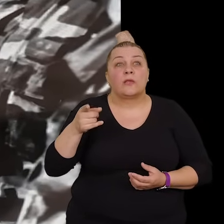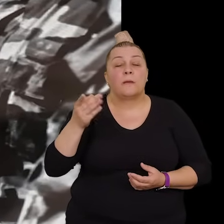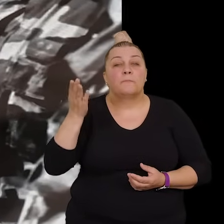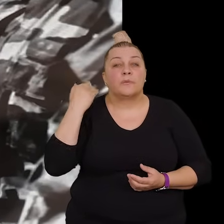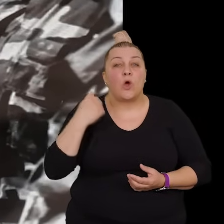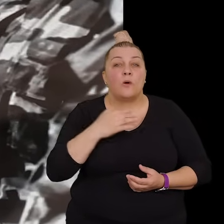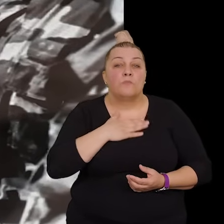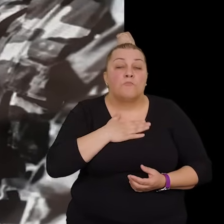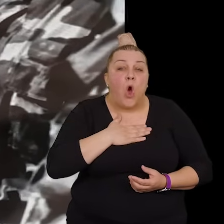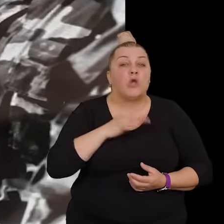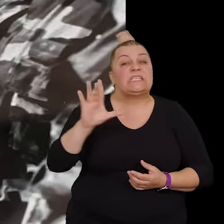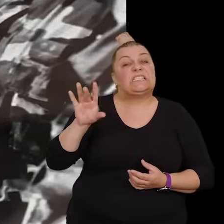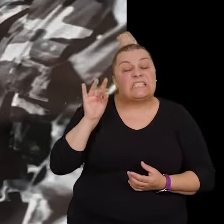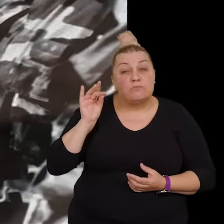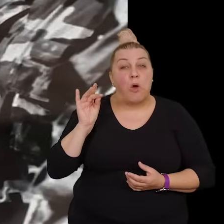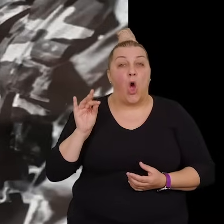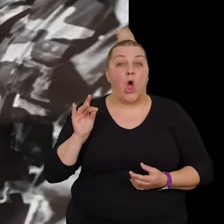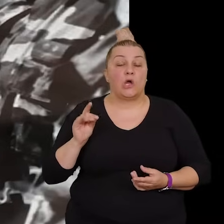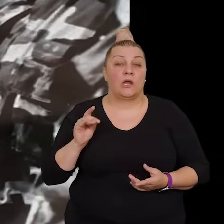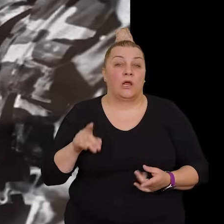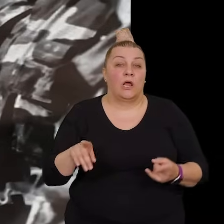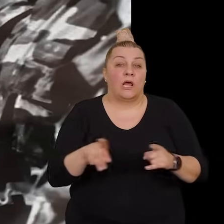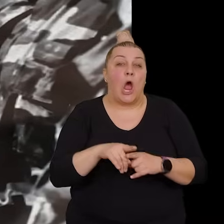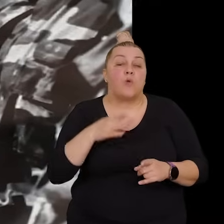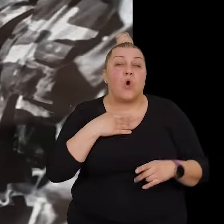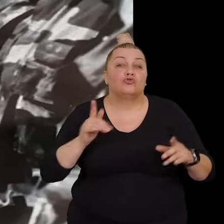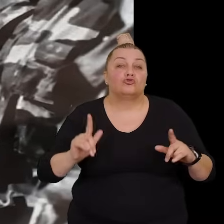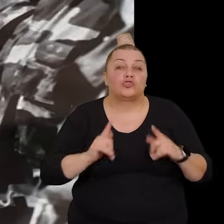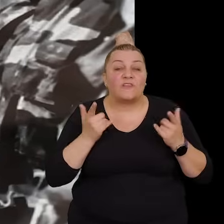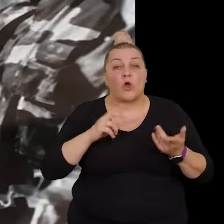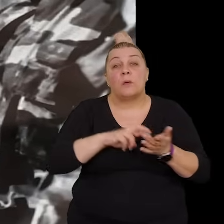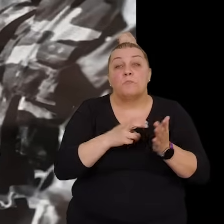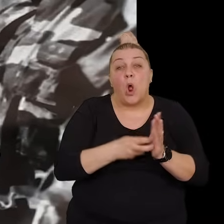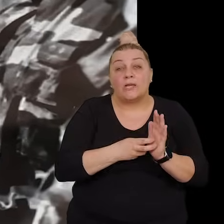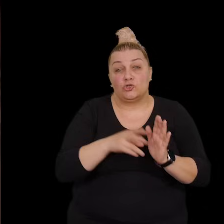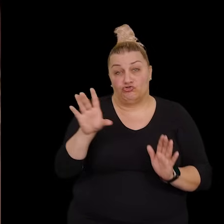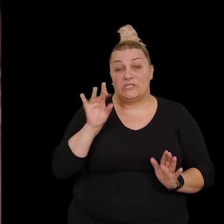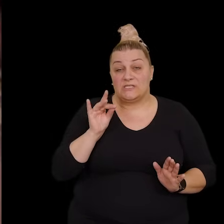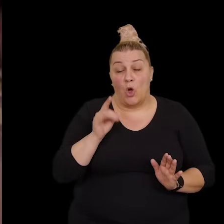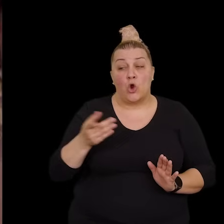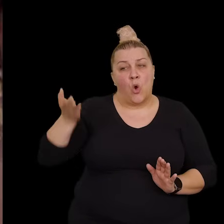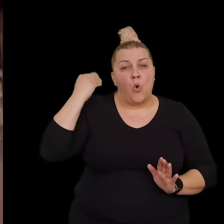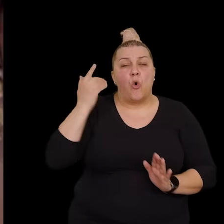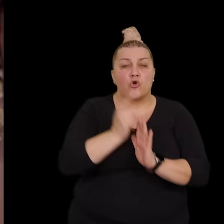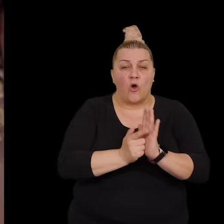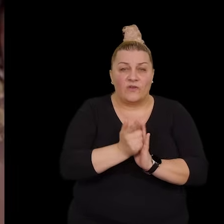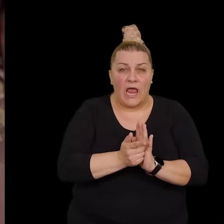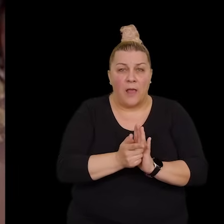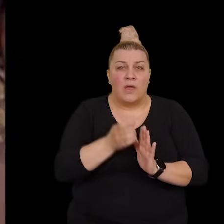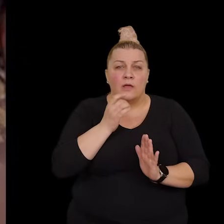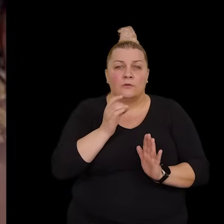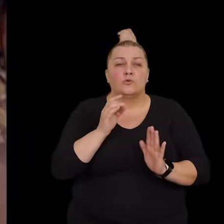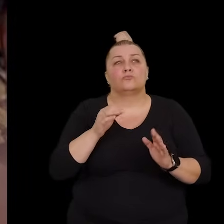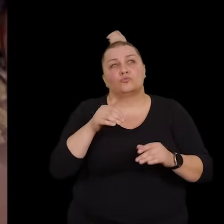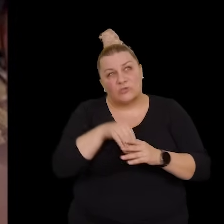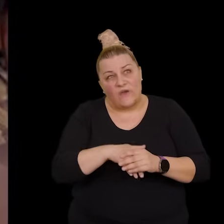on je bio moj izbor u mom izboru životnom, političkom, on bio izbor. U to vrijeme kada je on krenuo, ja